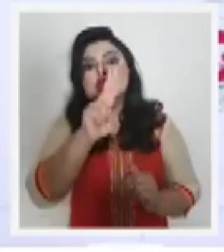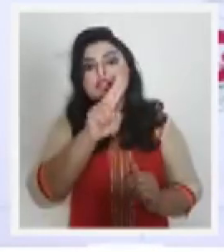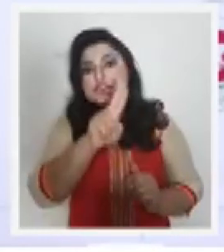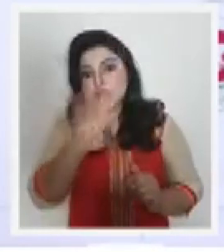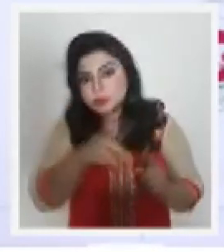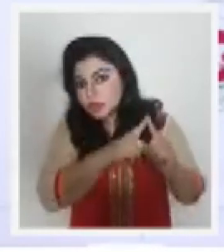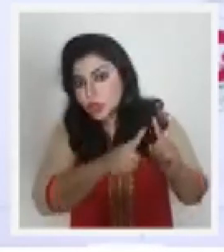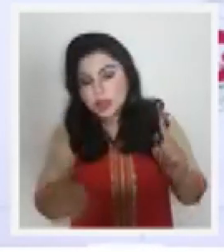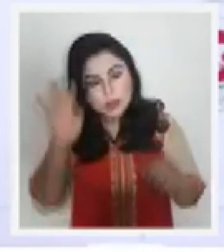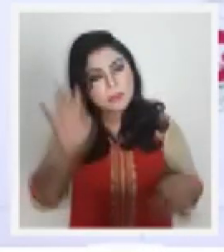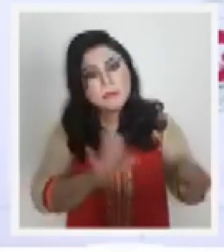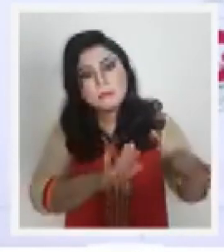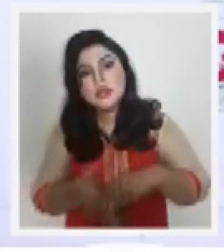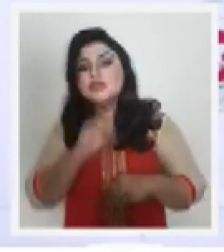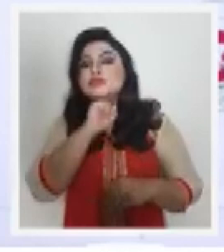20.80%।